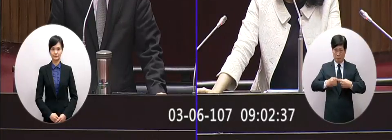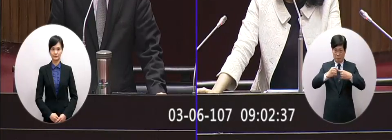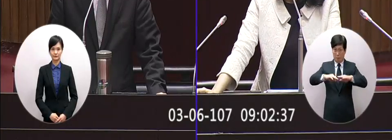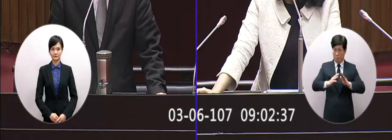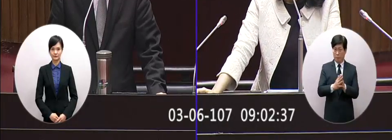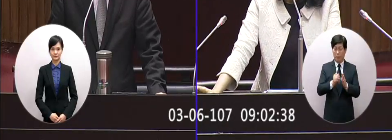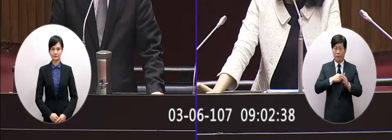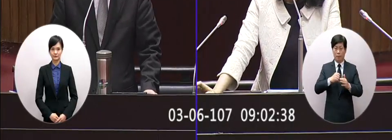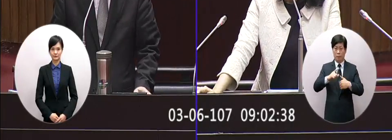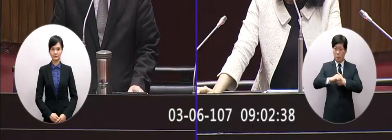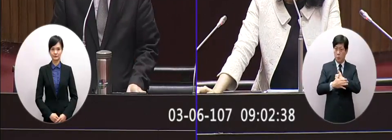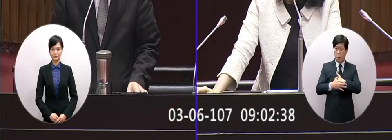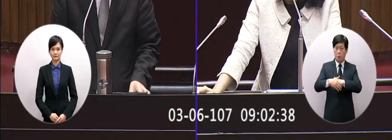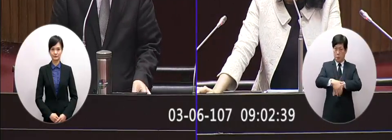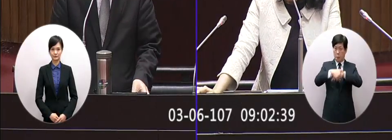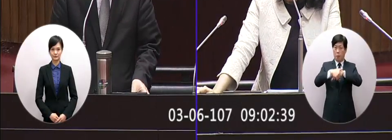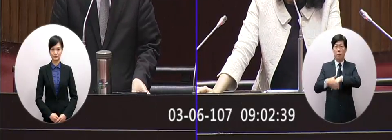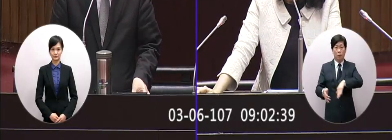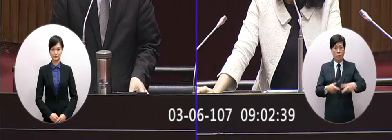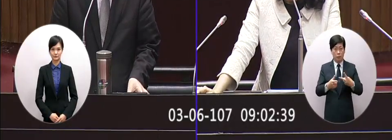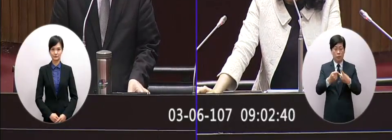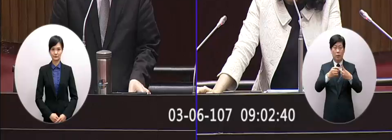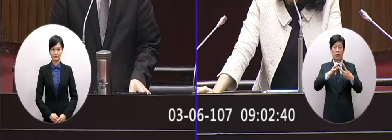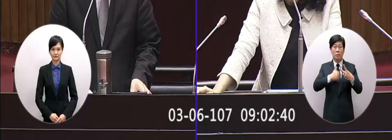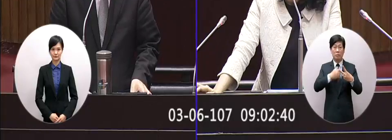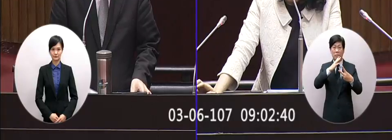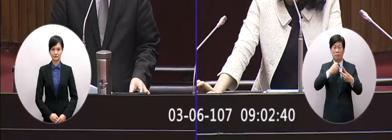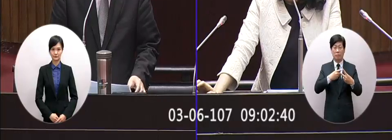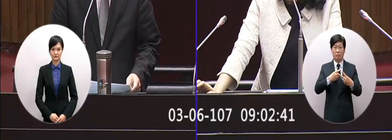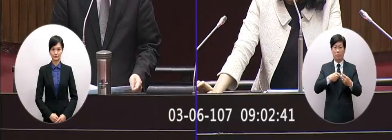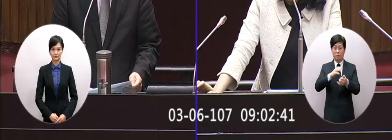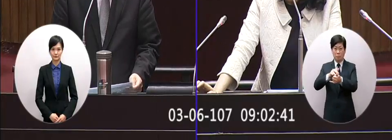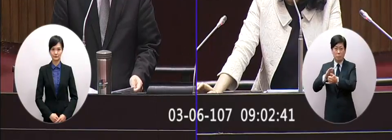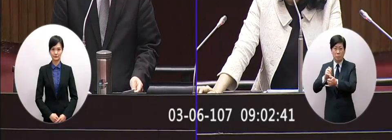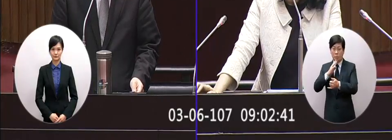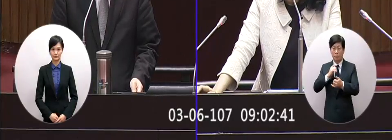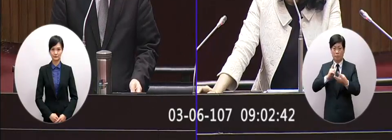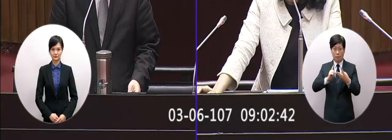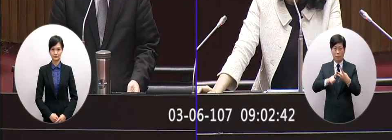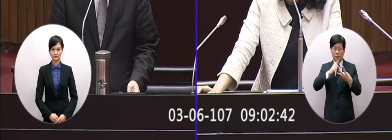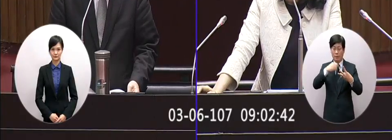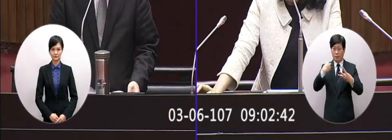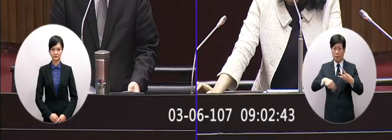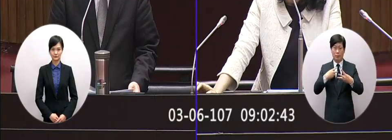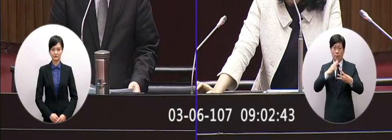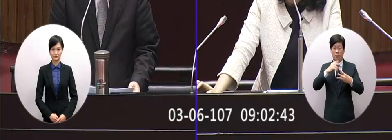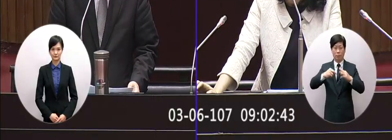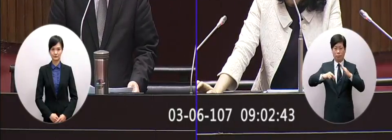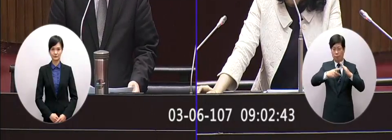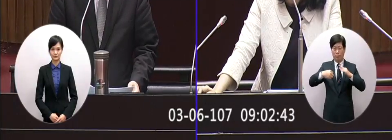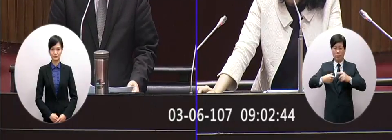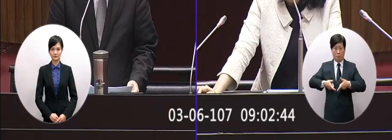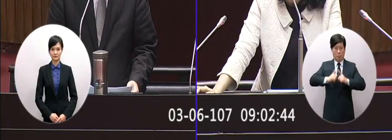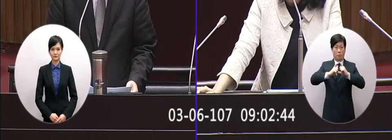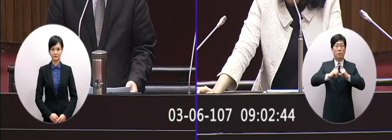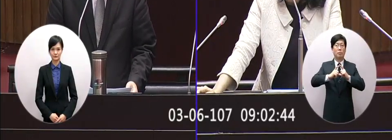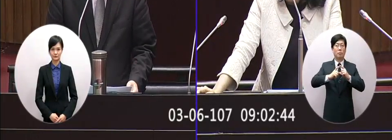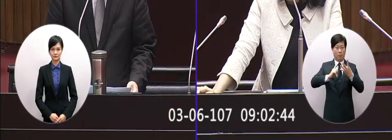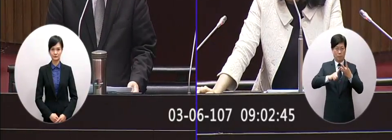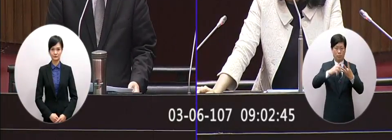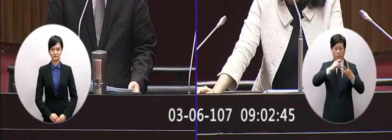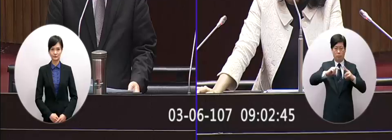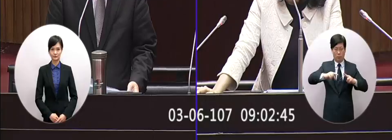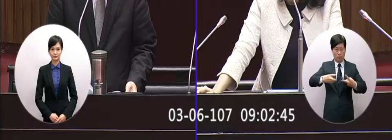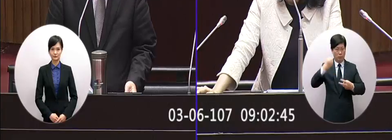人，第二再来是我们罹灾，再来是这个重复建，再来是我们的重